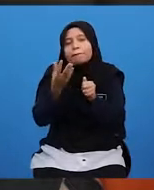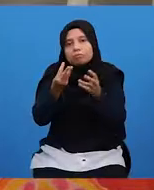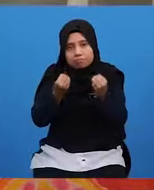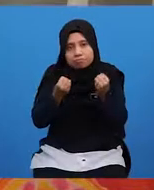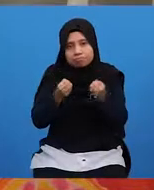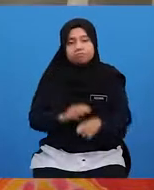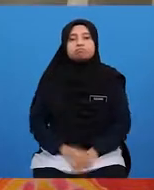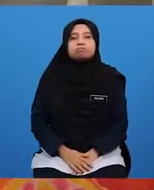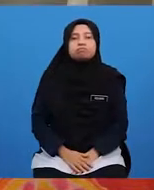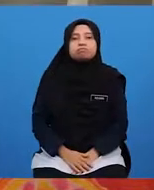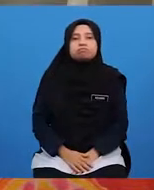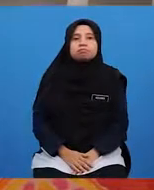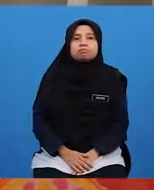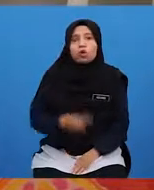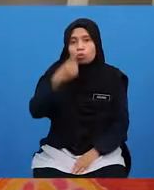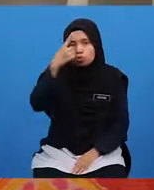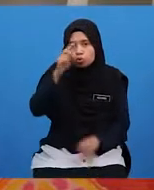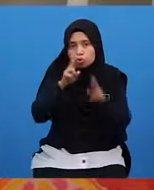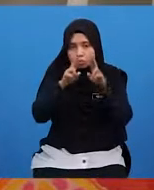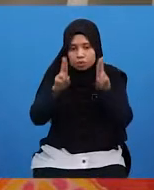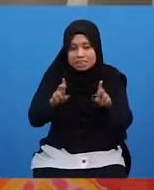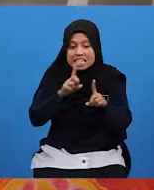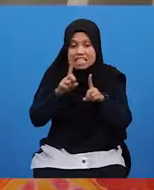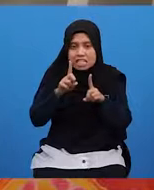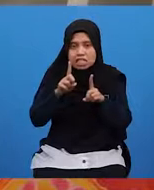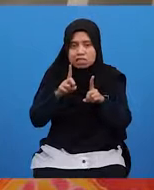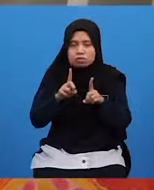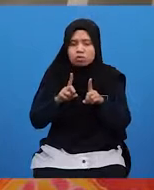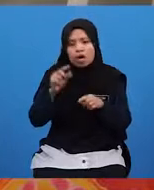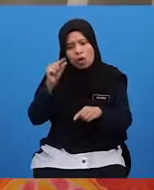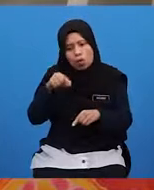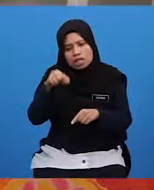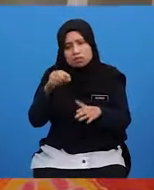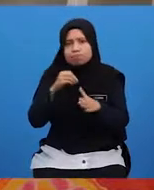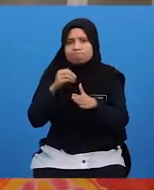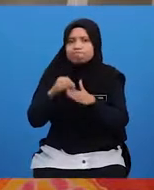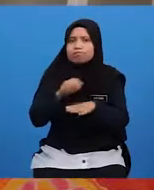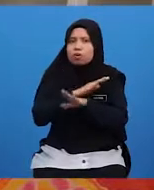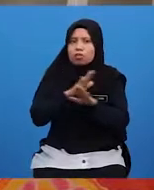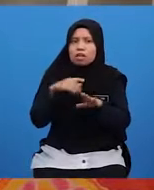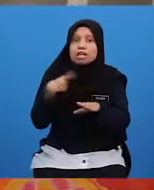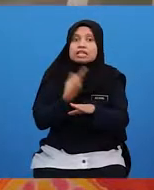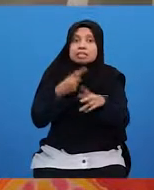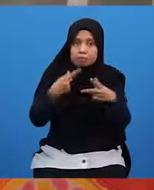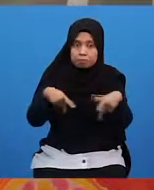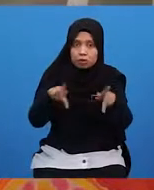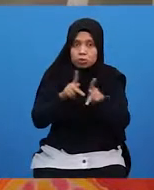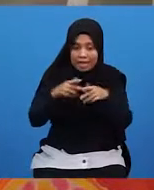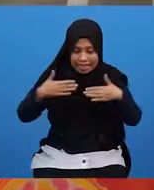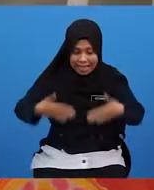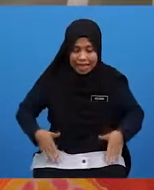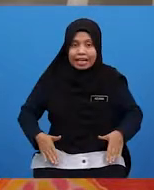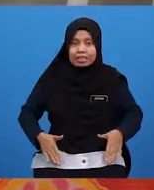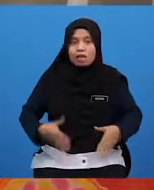diperlukan. Okey murid-murid, untuk menguji lilin sama ada berkualiti ataupun tidak, kita perlukan sehelai